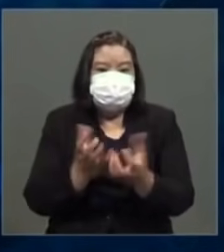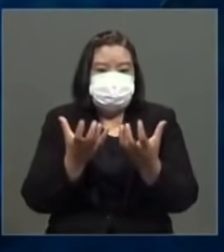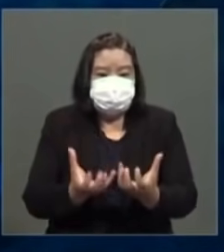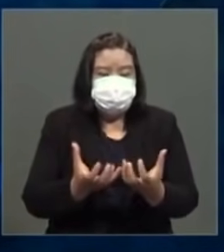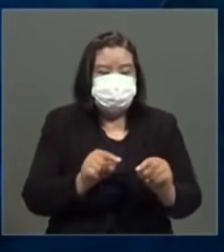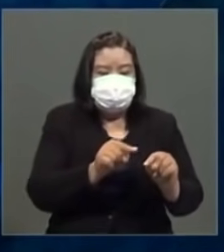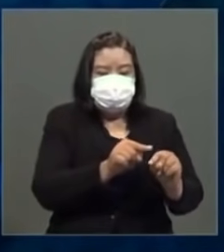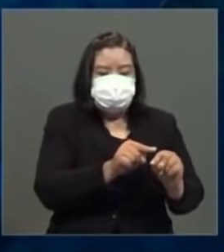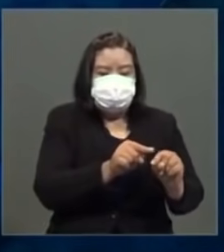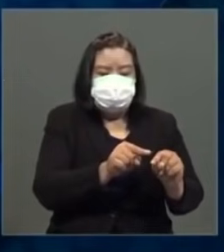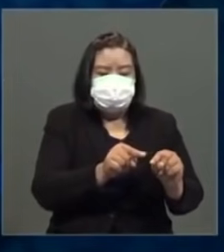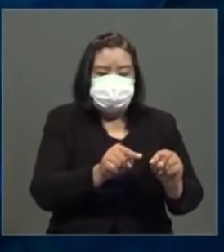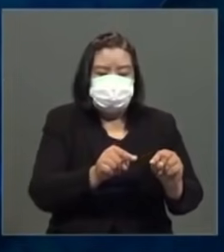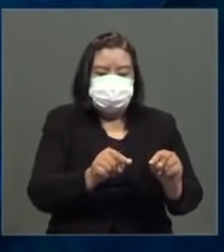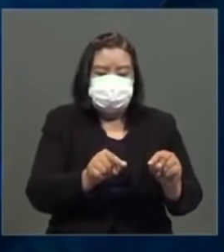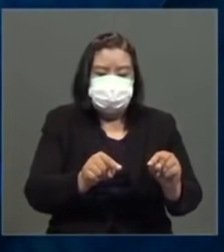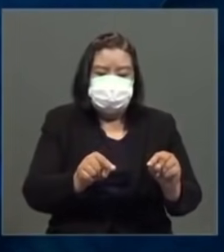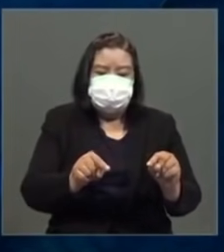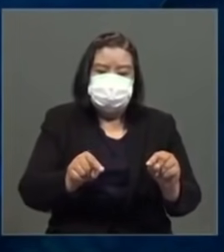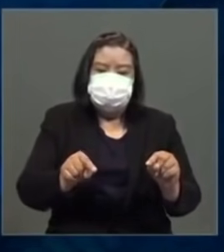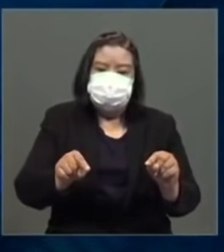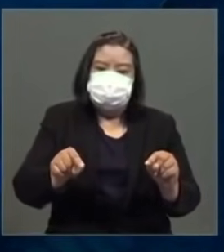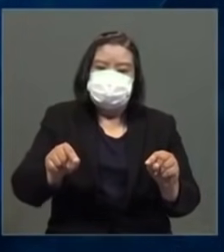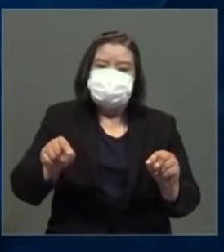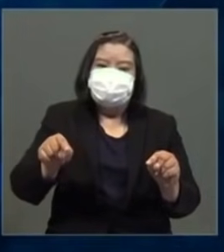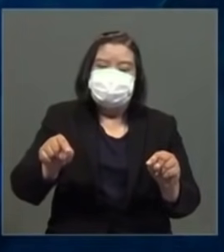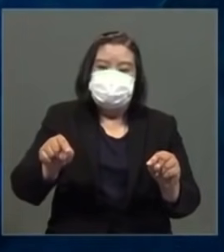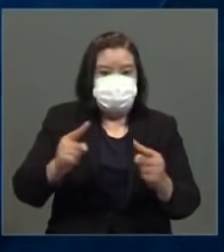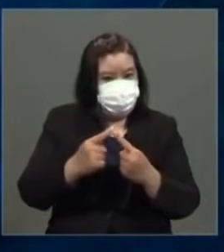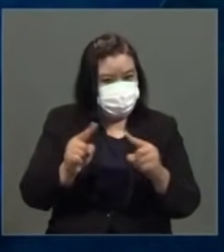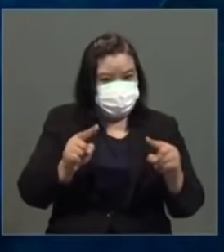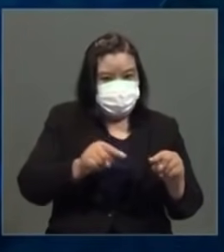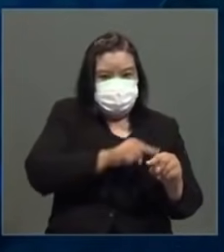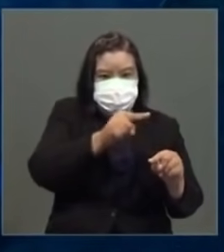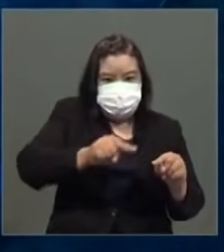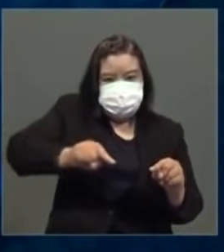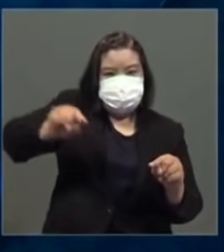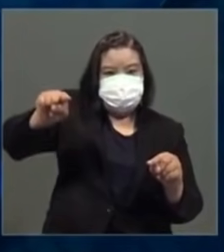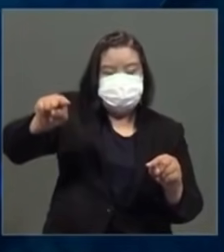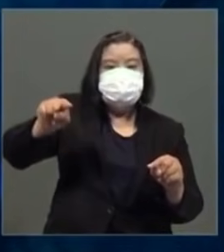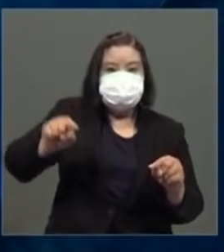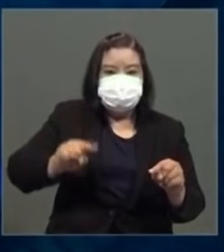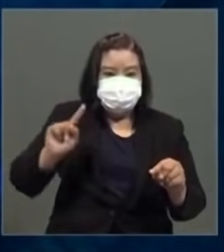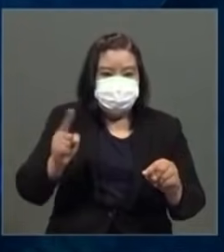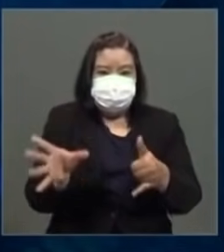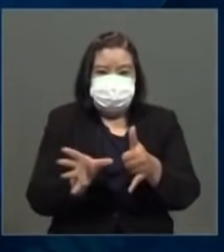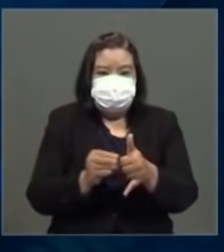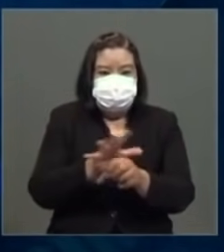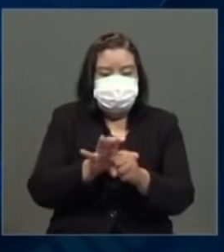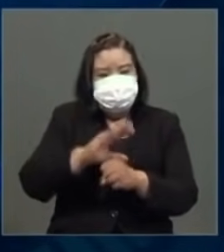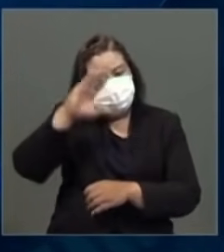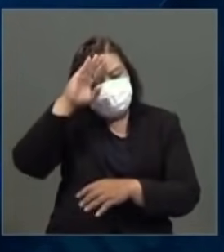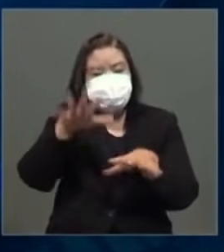ก็ไต่ระดับขึ้นไปแบบช้าๆหน่อยหนึ่งนะครับยังไม่ได้เห็นเหมือนสีเขียวที่เป็นกลุ่มมายเคสหรืออาการน้